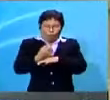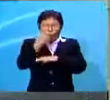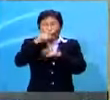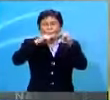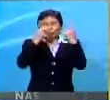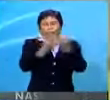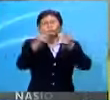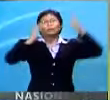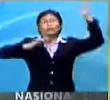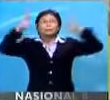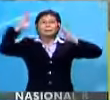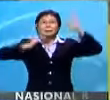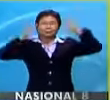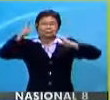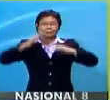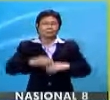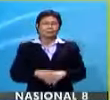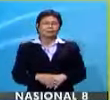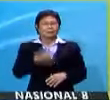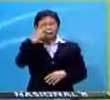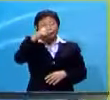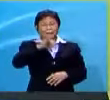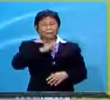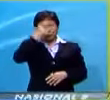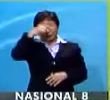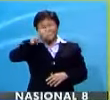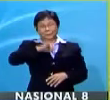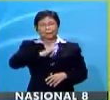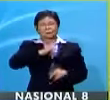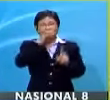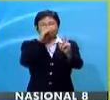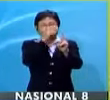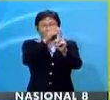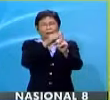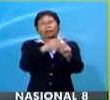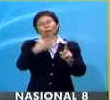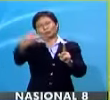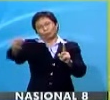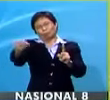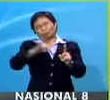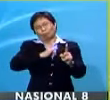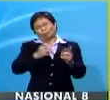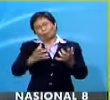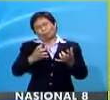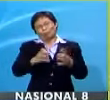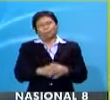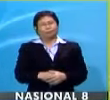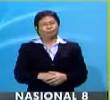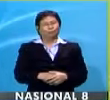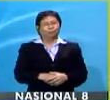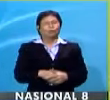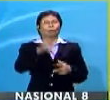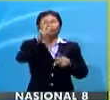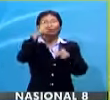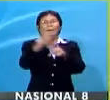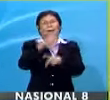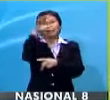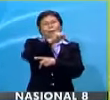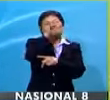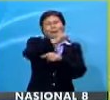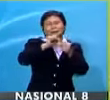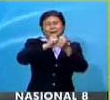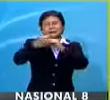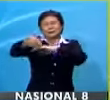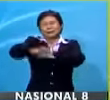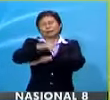pasukan negara bagi saya saya memang target gol lah sebab dua kali saya Dah lepas c game masa